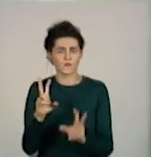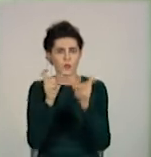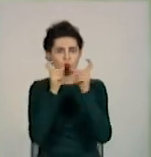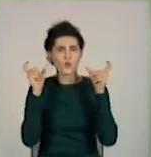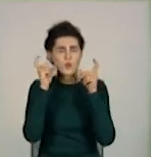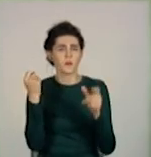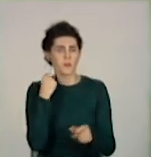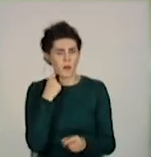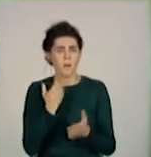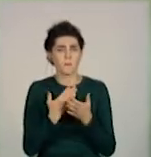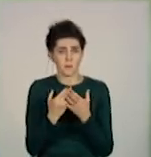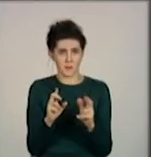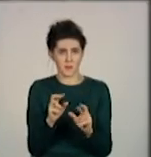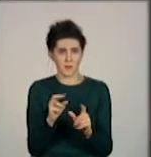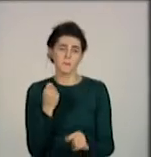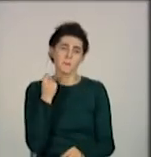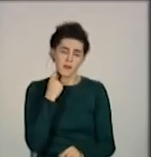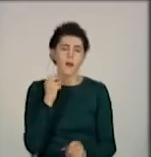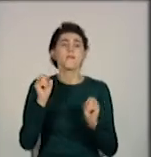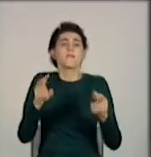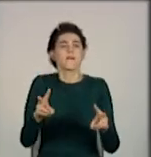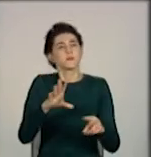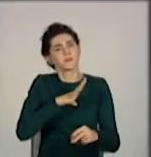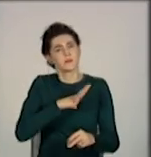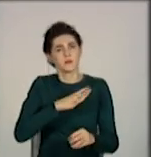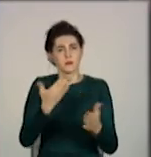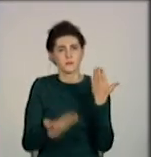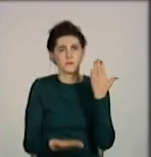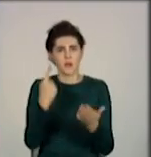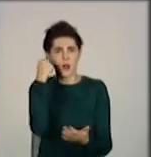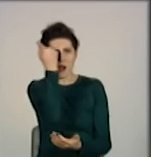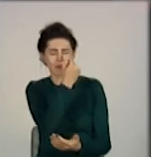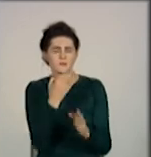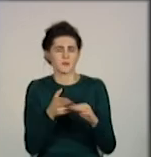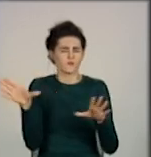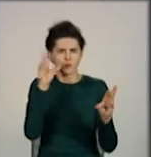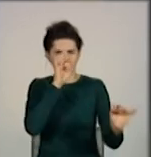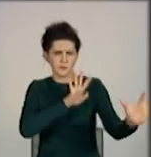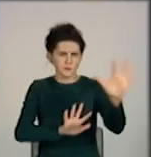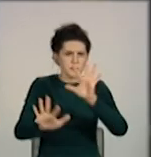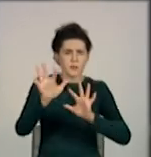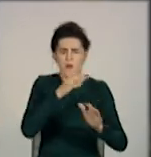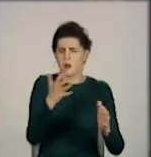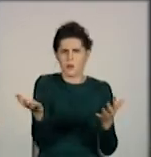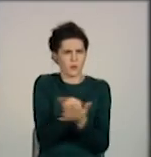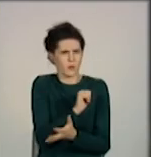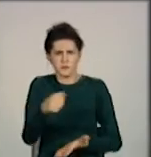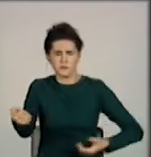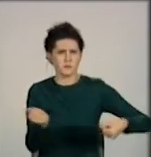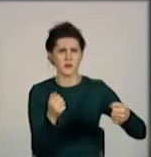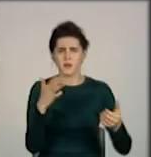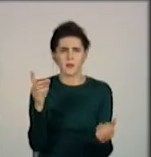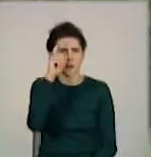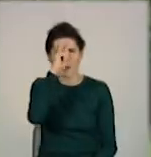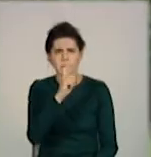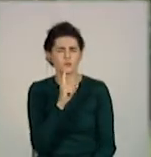призводить керування на підпитку. Все теряется. И координация, и видимость. Сразу растерянность, рассеянность. То есть не